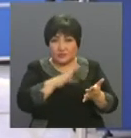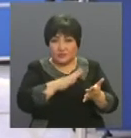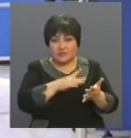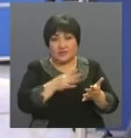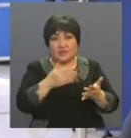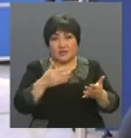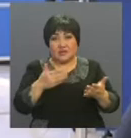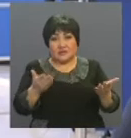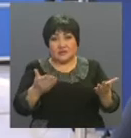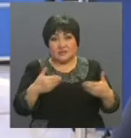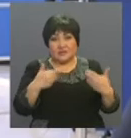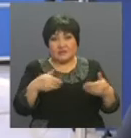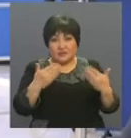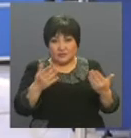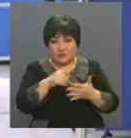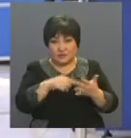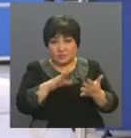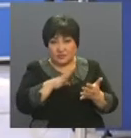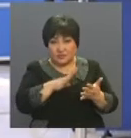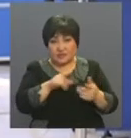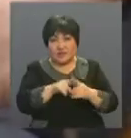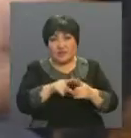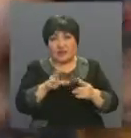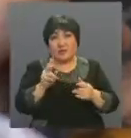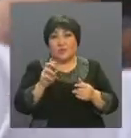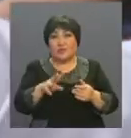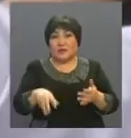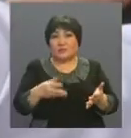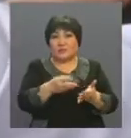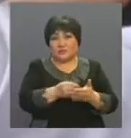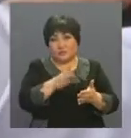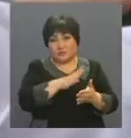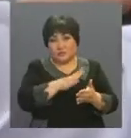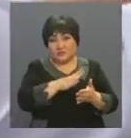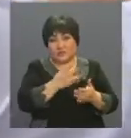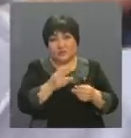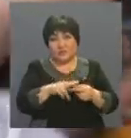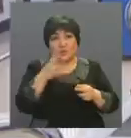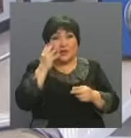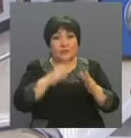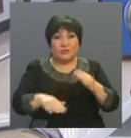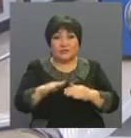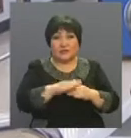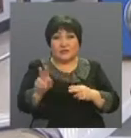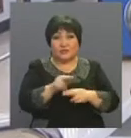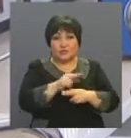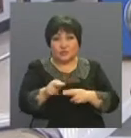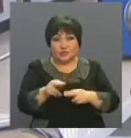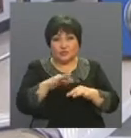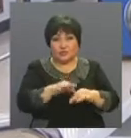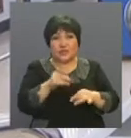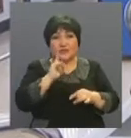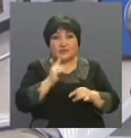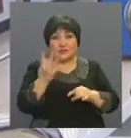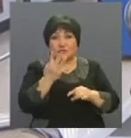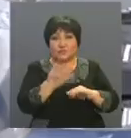сұрақтары болсын, мынау коммуналдық төлемдер болсын. Бұл Алматыдағы жөндеуден өткен әзірге 4-ші бөлімше.